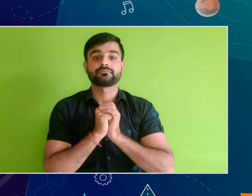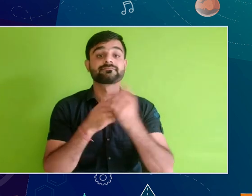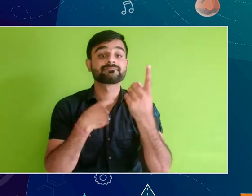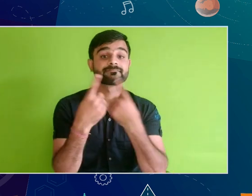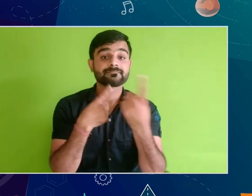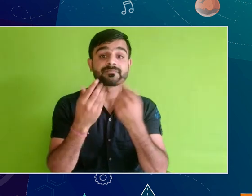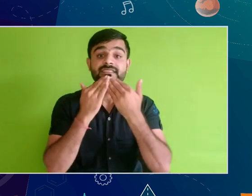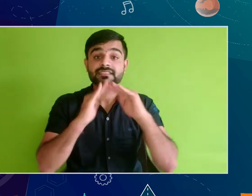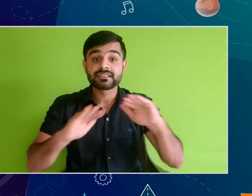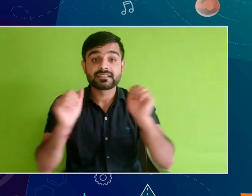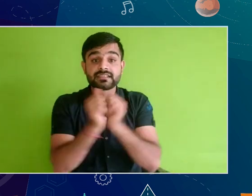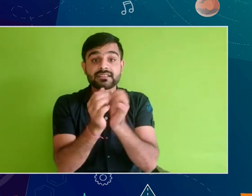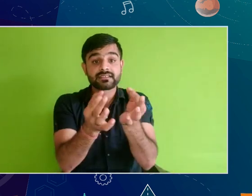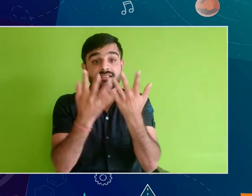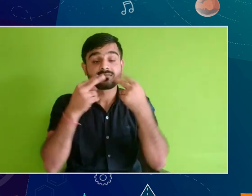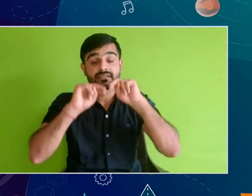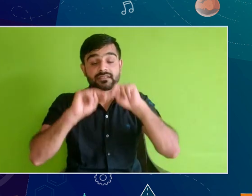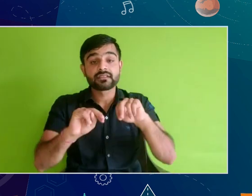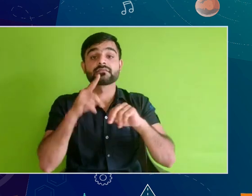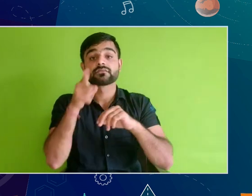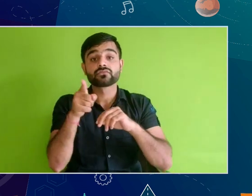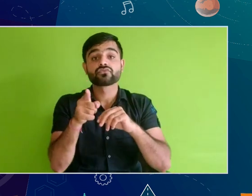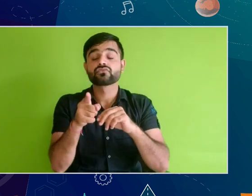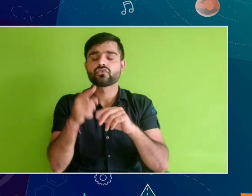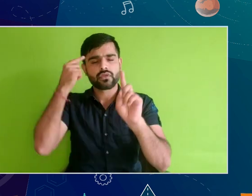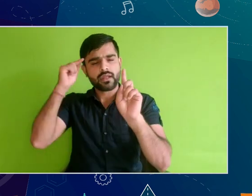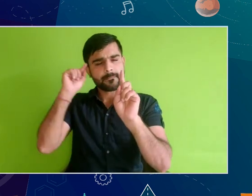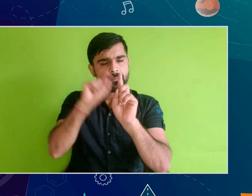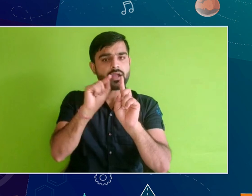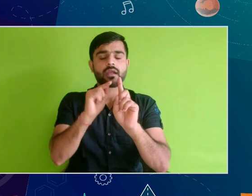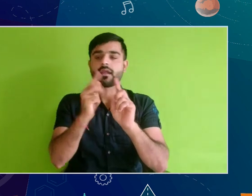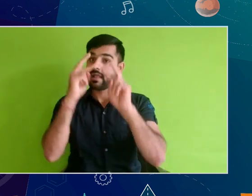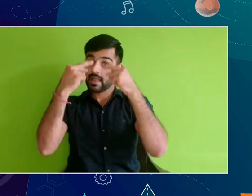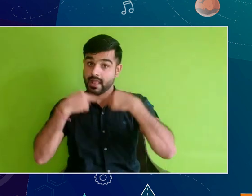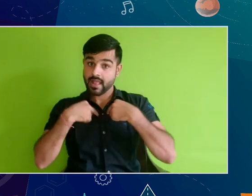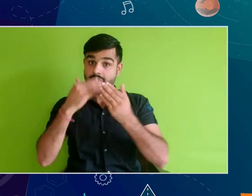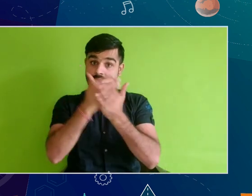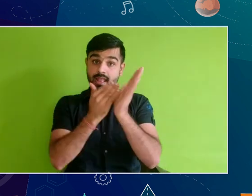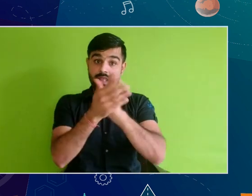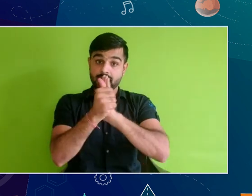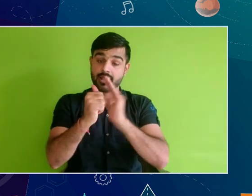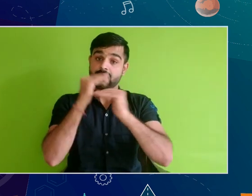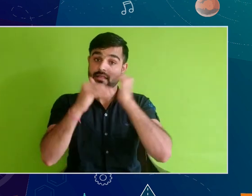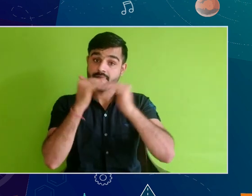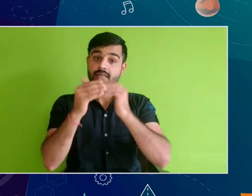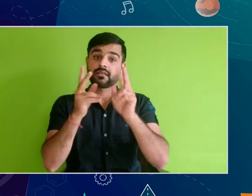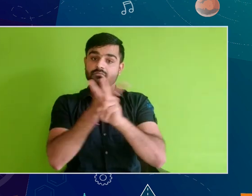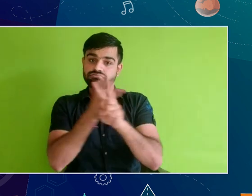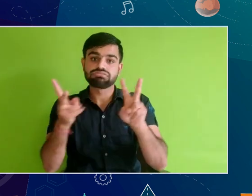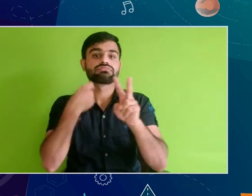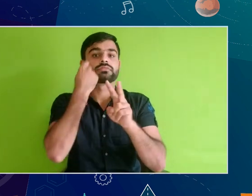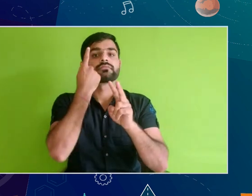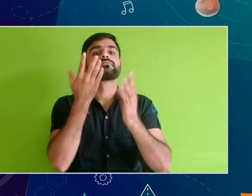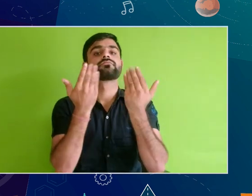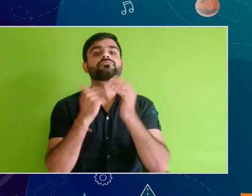विद स्पेशल नीड्स की, कि हम उनकी अटेंशन, उनकी ऑब्जर्वेशन स्किल्स इन चीजों के प्रति किस तरीके से बढ़ा सकते हैं।